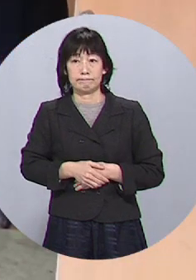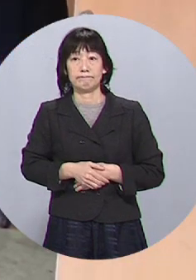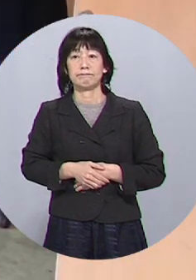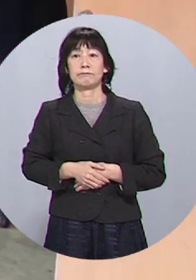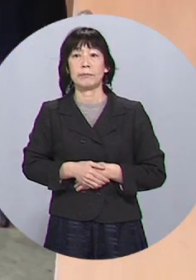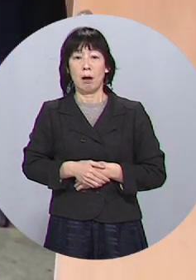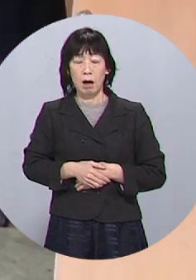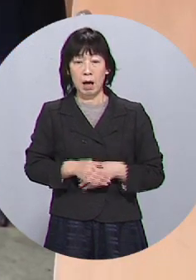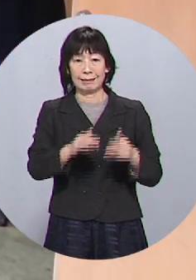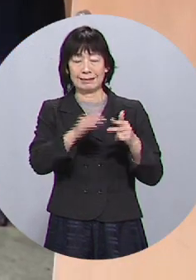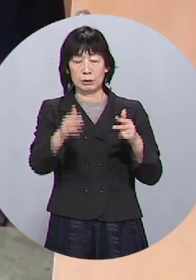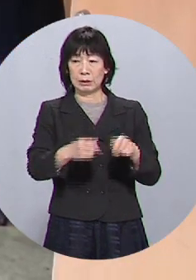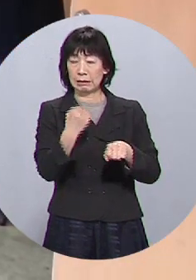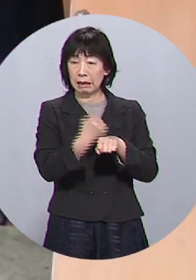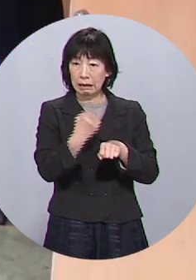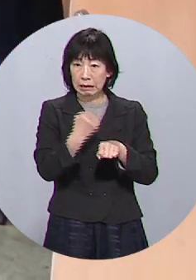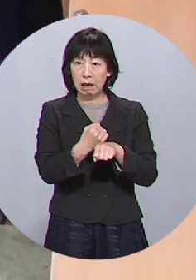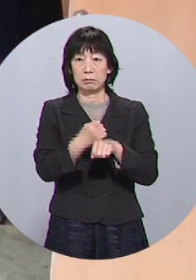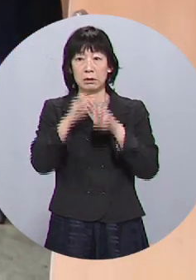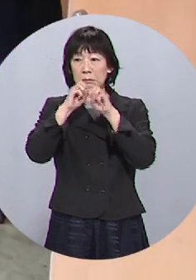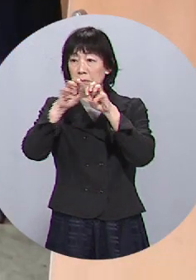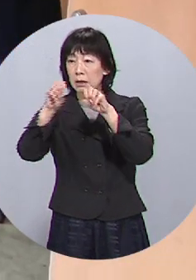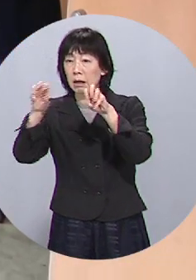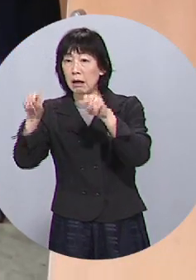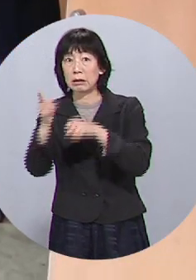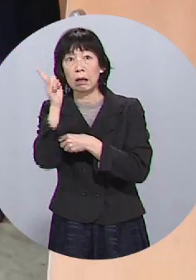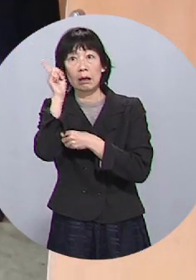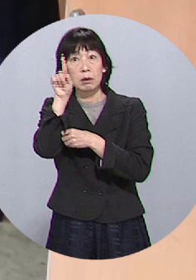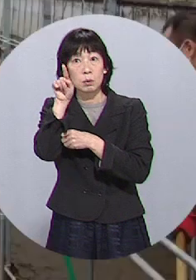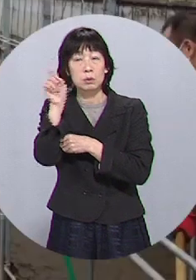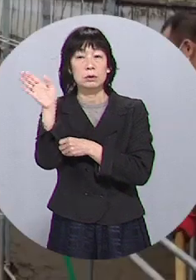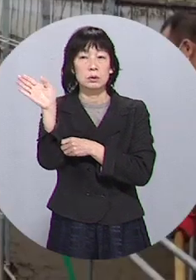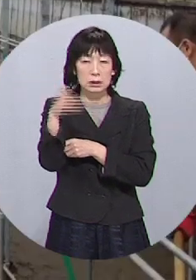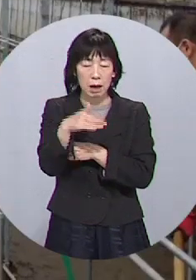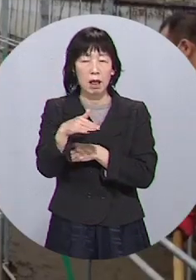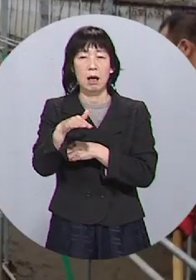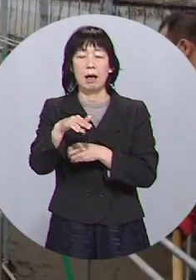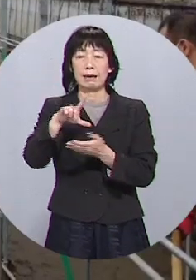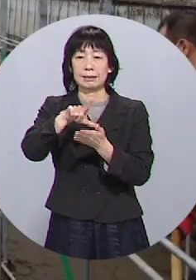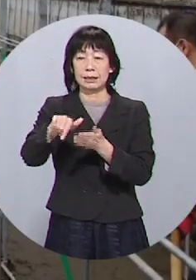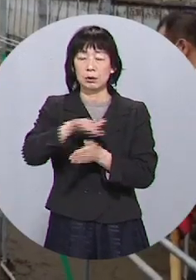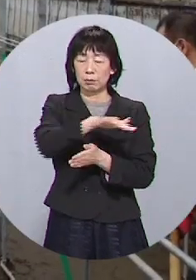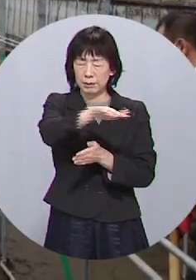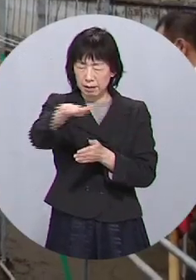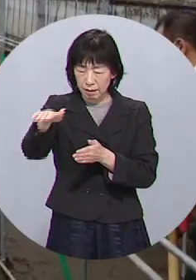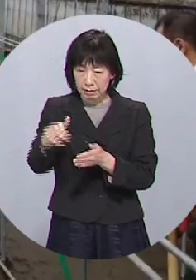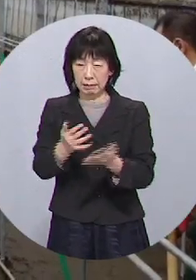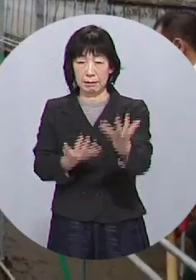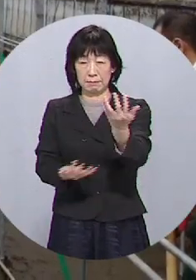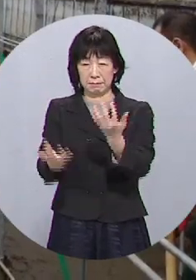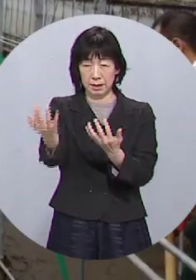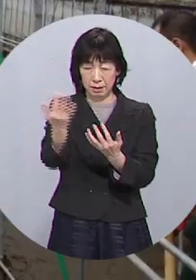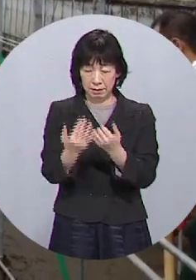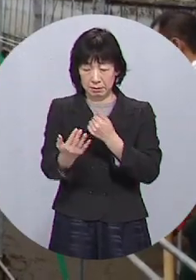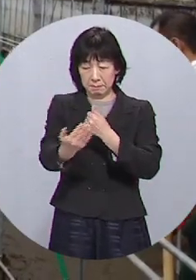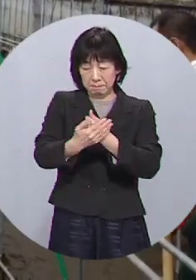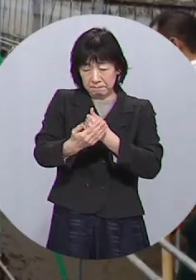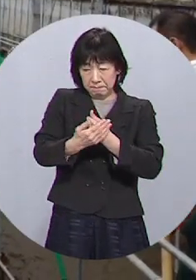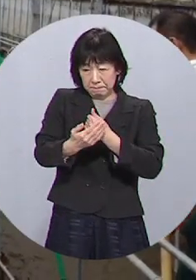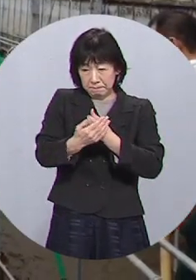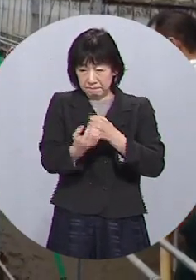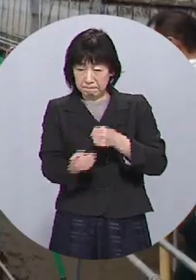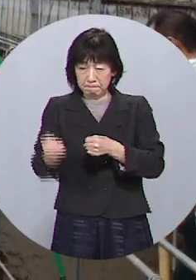しびらきが大変なことになっているらしいということで、翌日からですね、本当にたくさんの人たちが駆けつけてくださいま